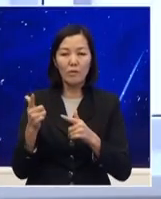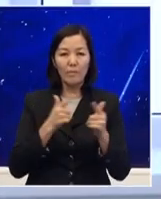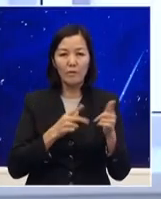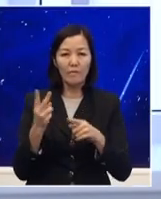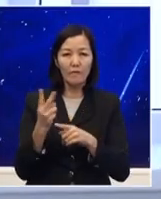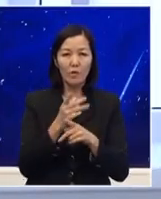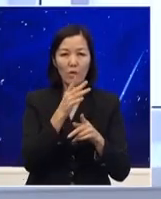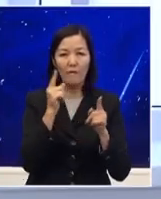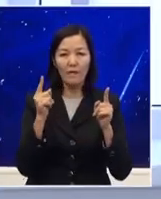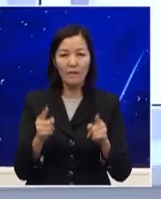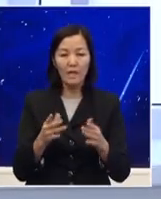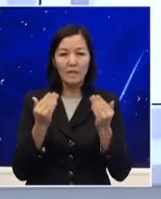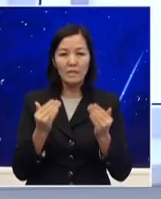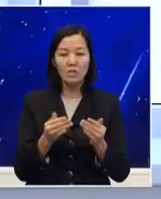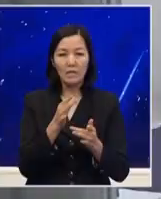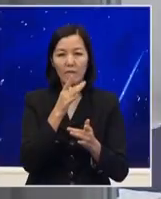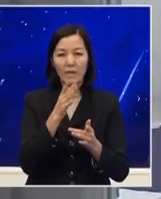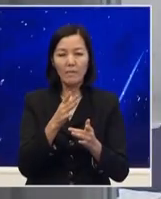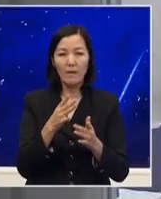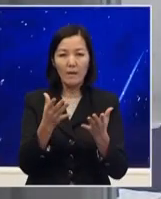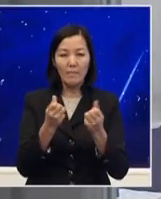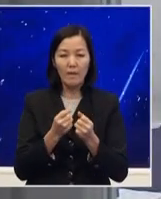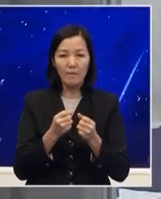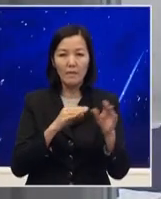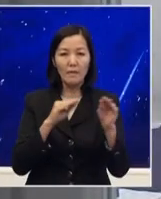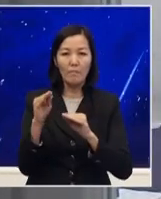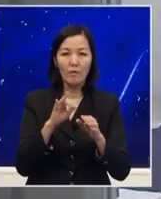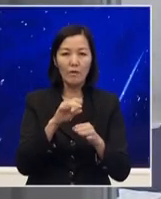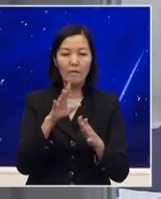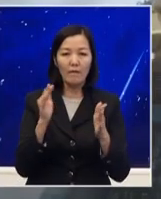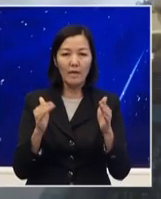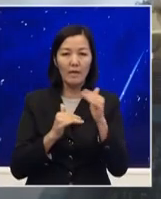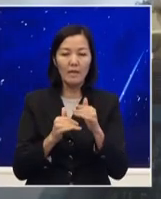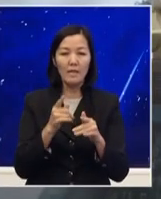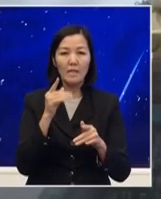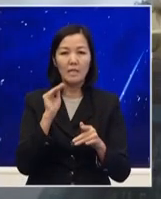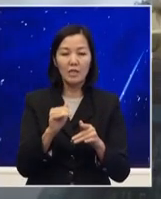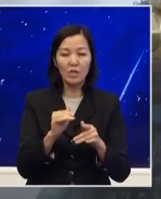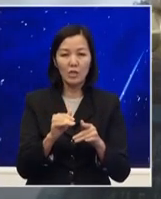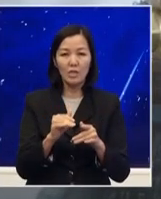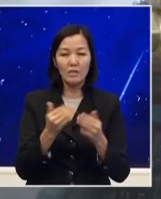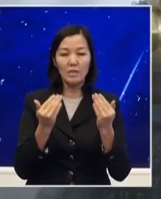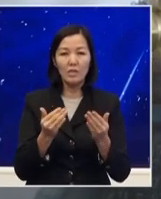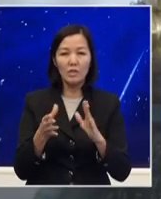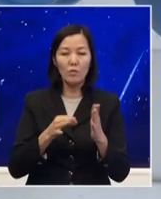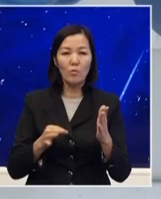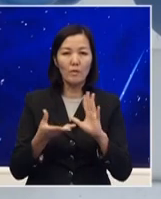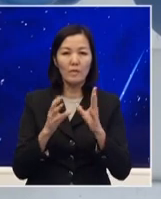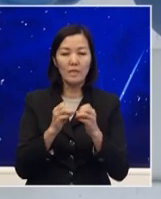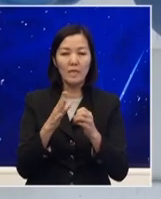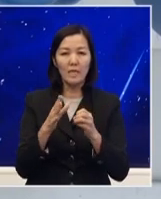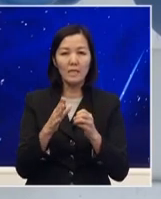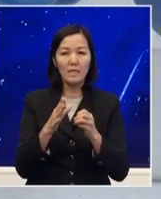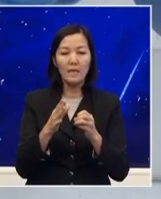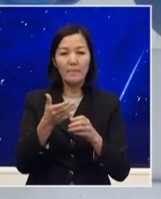ко второй волне. В настоящее время количество приобретенных аппаратов ИВЛ составляет более 1000 единиц. В области построено 13